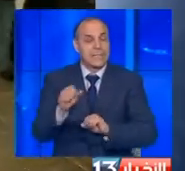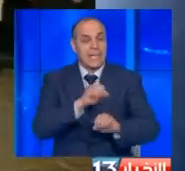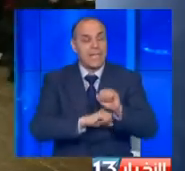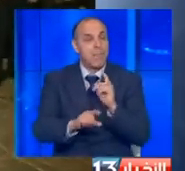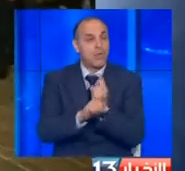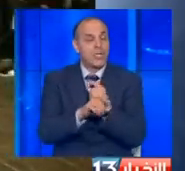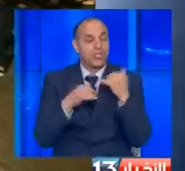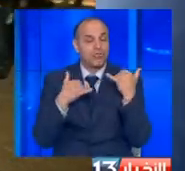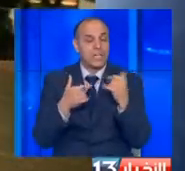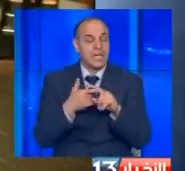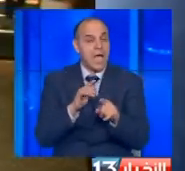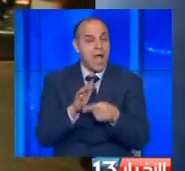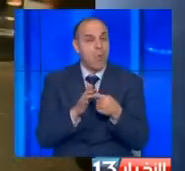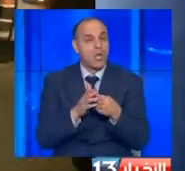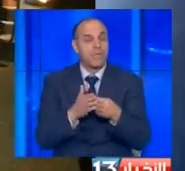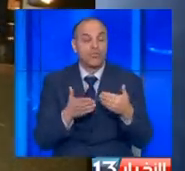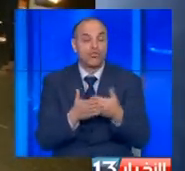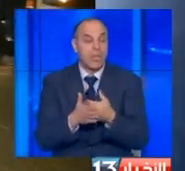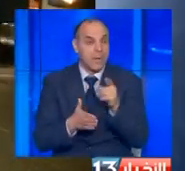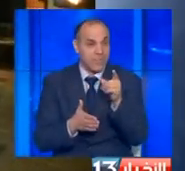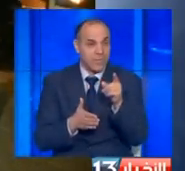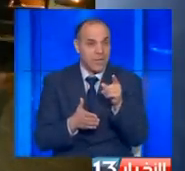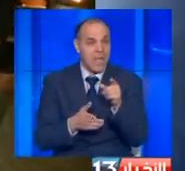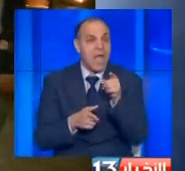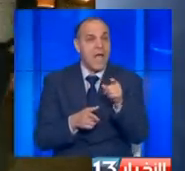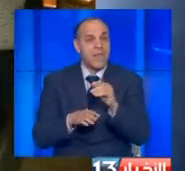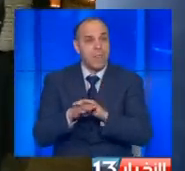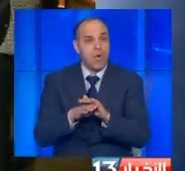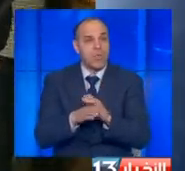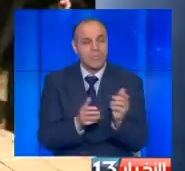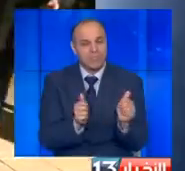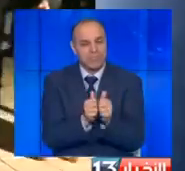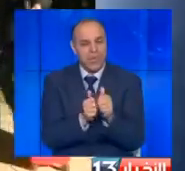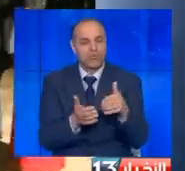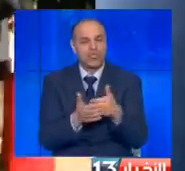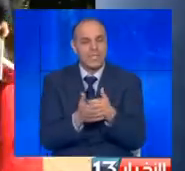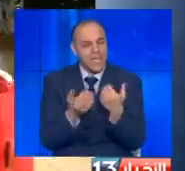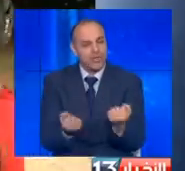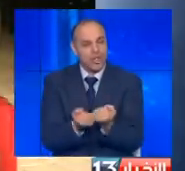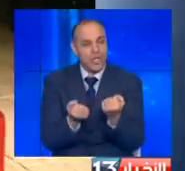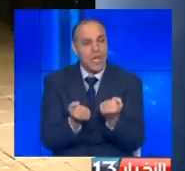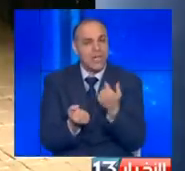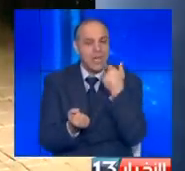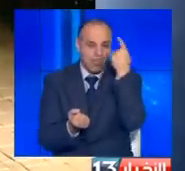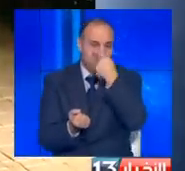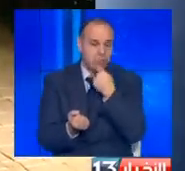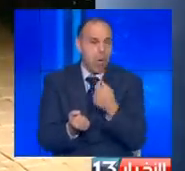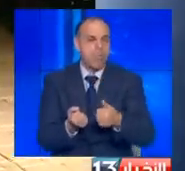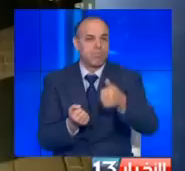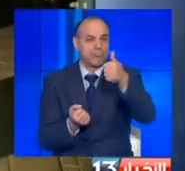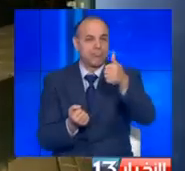الملتقى الجزائريه الاول بجزيره جربه ياتي في سياق استئناف الجزيره لنشاطها في وجهه مميزه